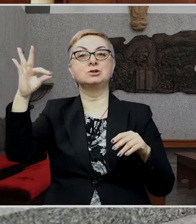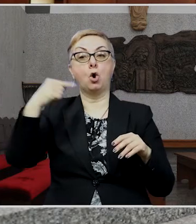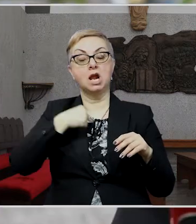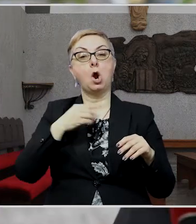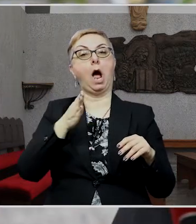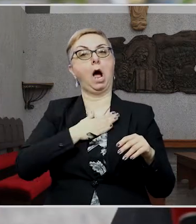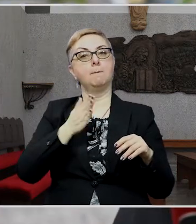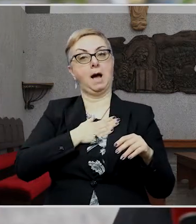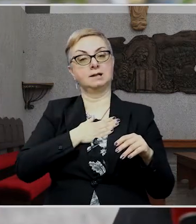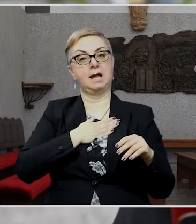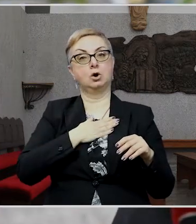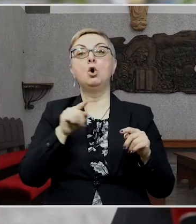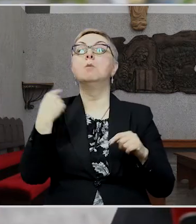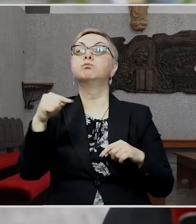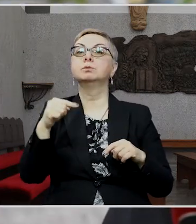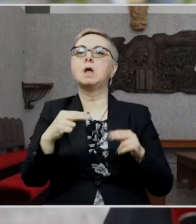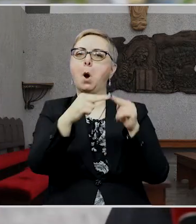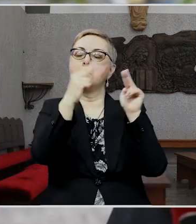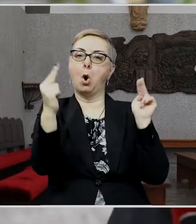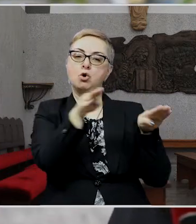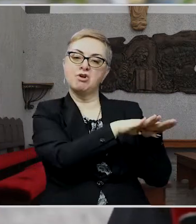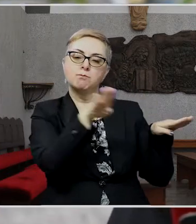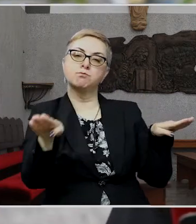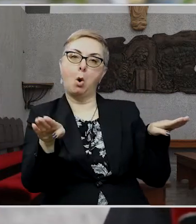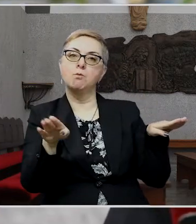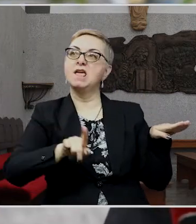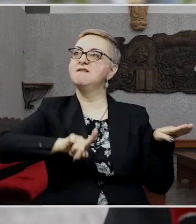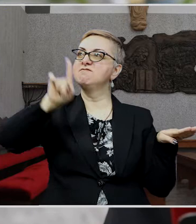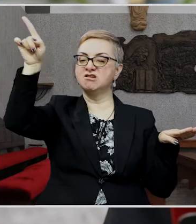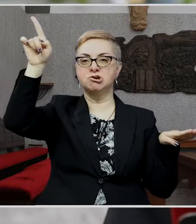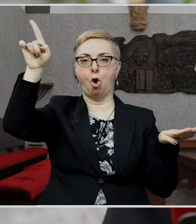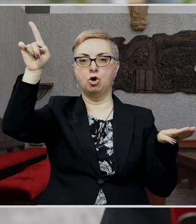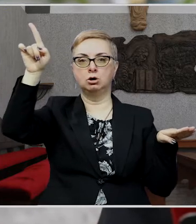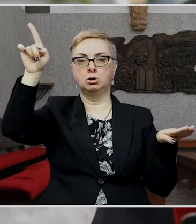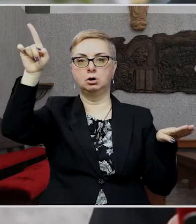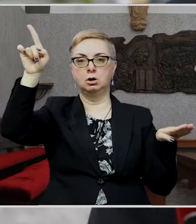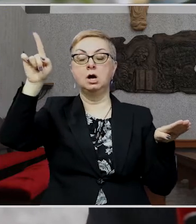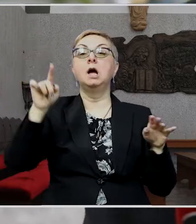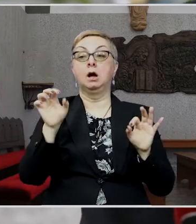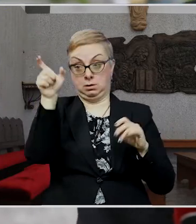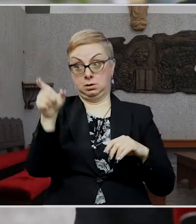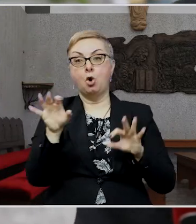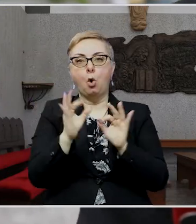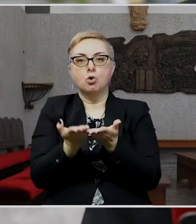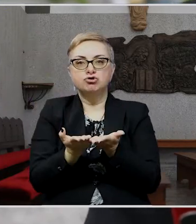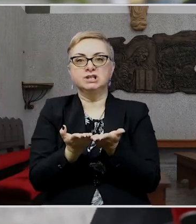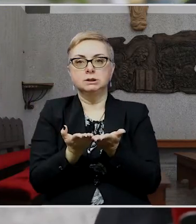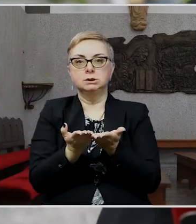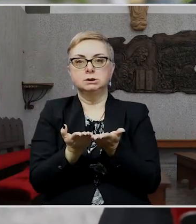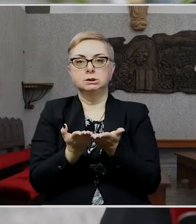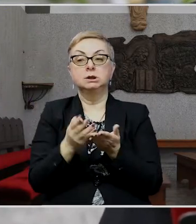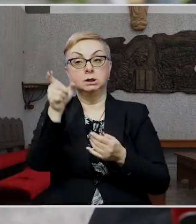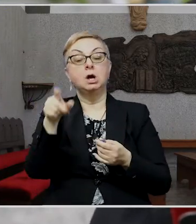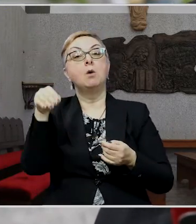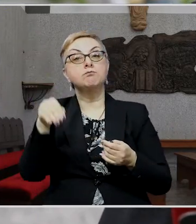quel ponte tra il popolo e dio così e mosè tanto che